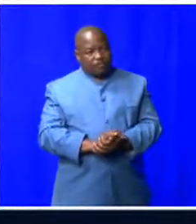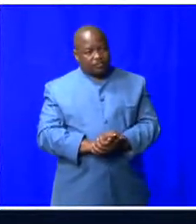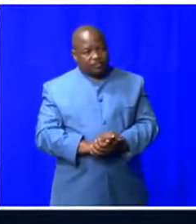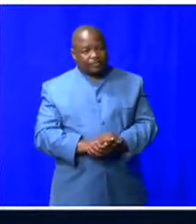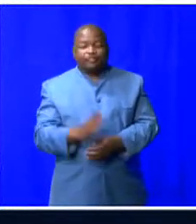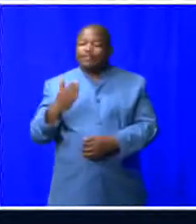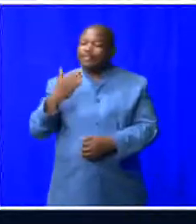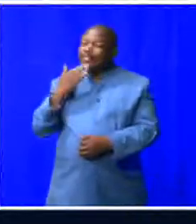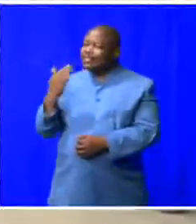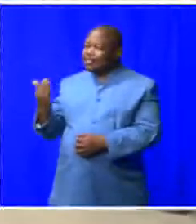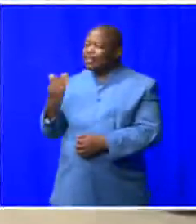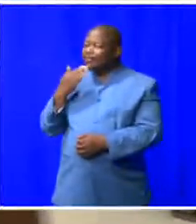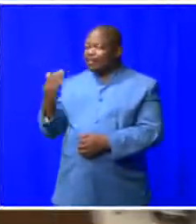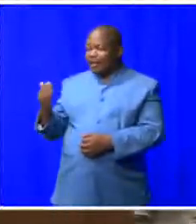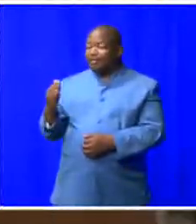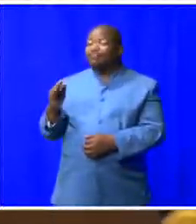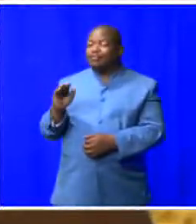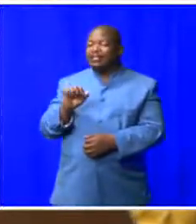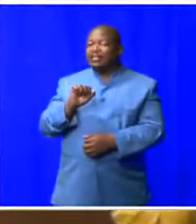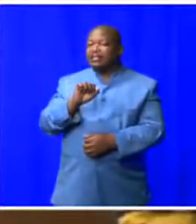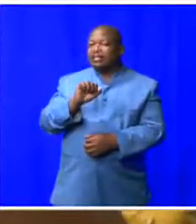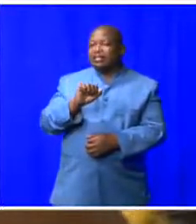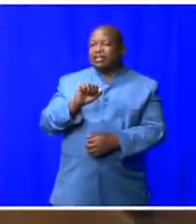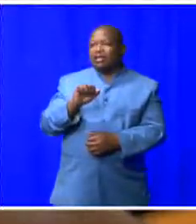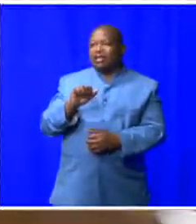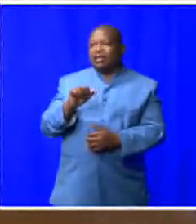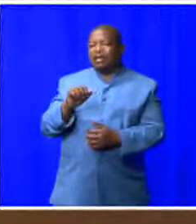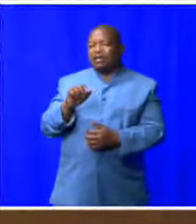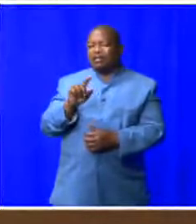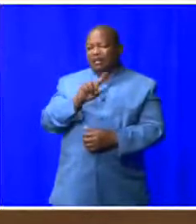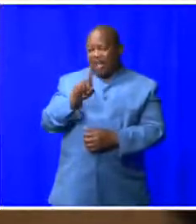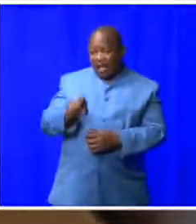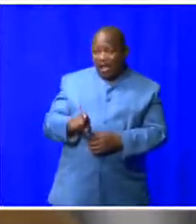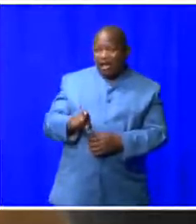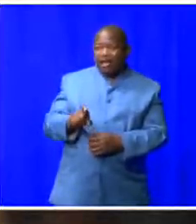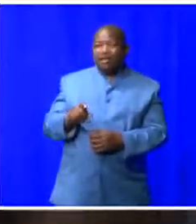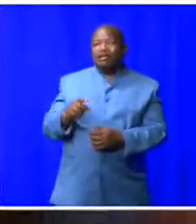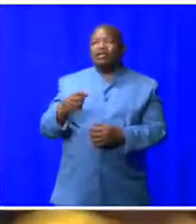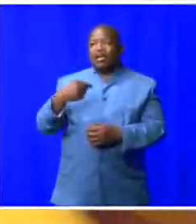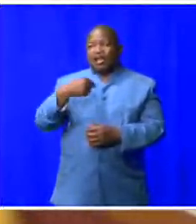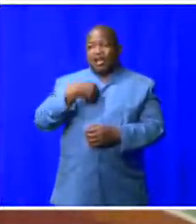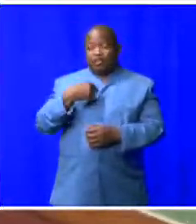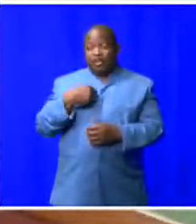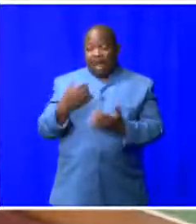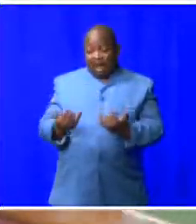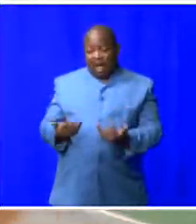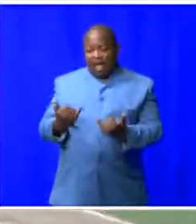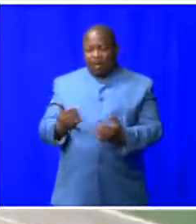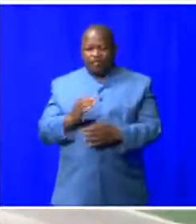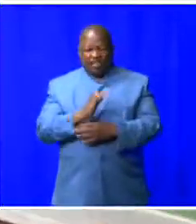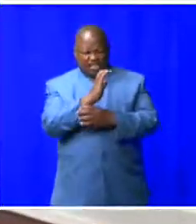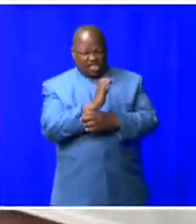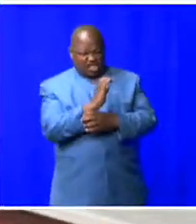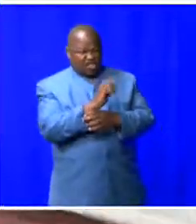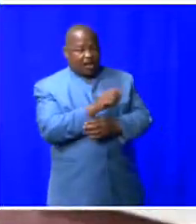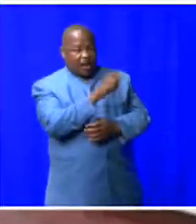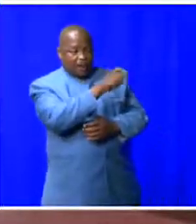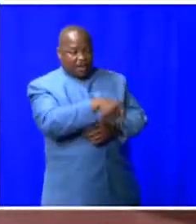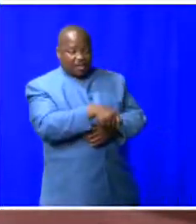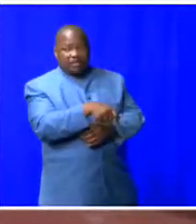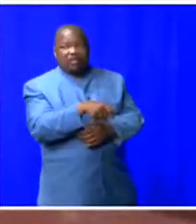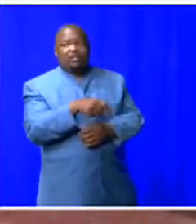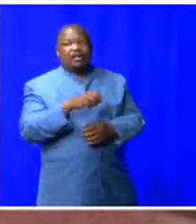Ngiyabonga kakhulu Nkosi ngalowo mbuto ngidawucela nje sekuthi yena lo buke likhetfo la angathi nomuntu ovuma